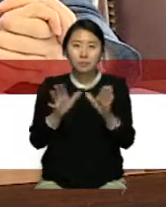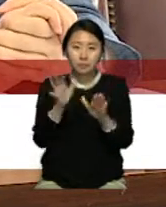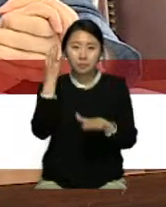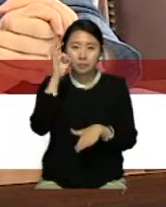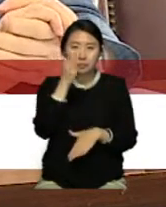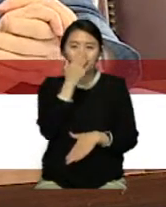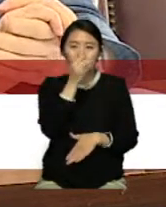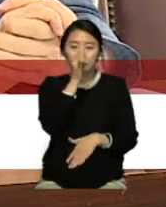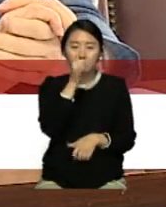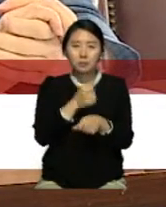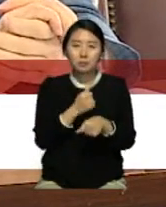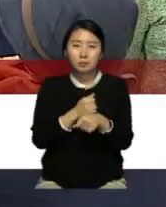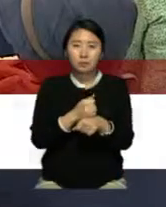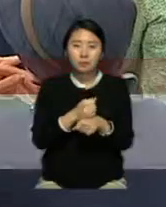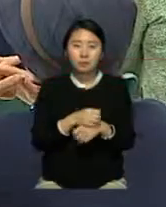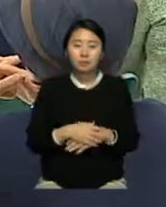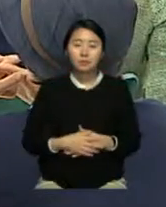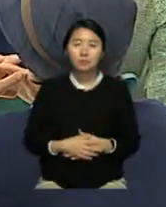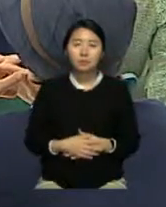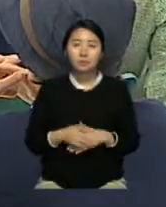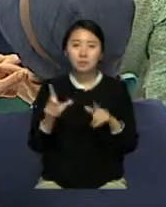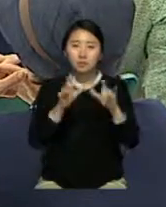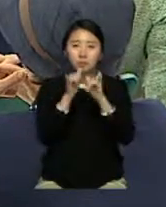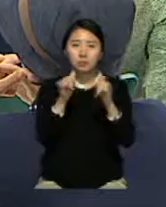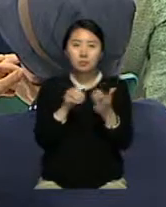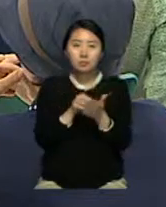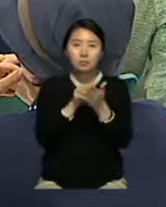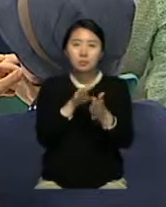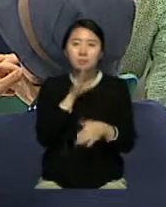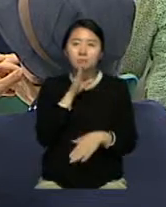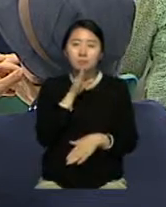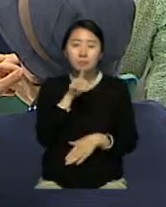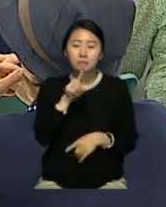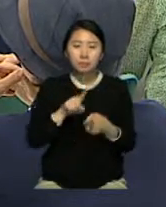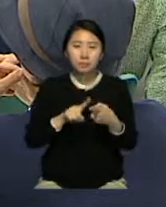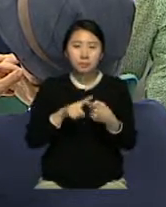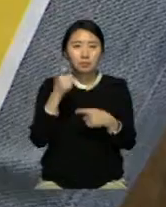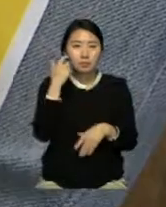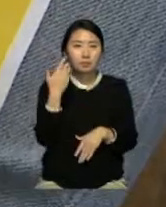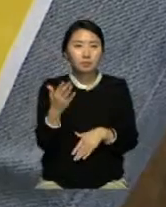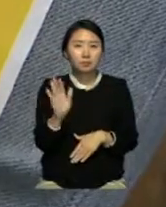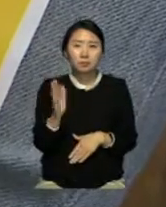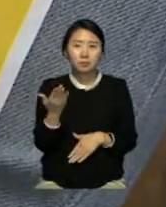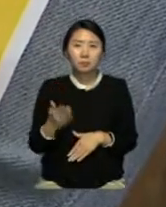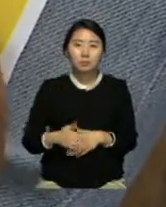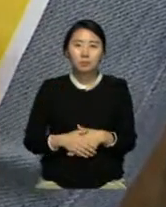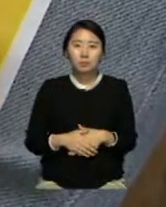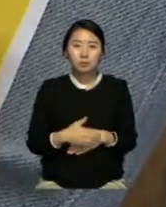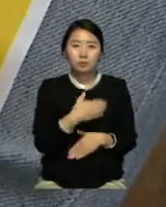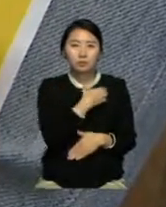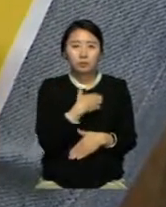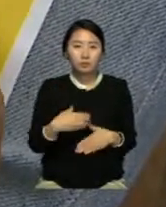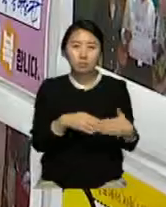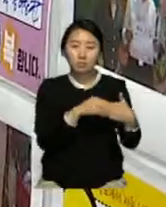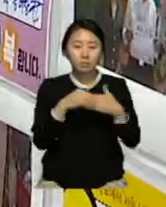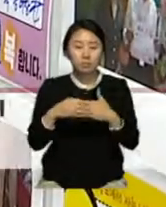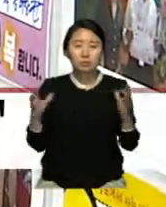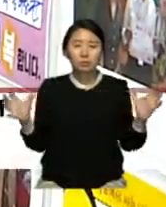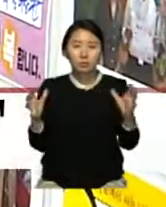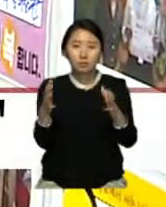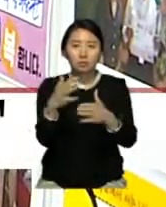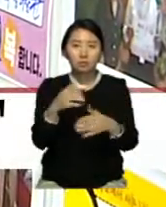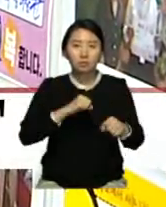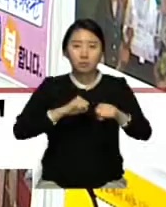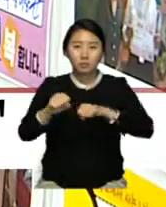이미 주민들의 뜻으로 볼 수 있다. 주민 발의가 맞는지에 대한 의문도 제기됐습니다. 구청에서 입금위를 모집했고